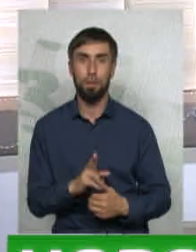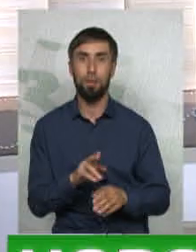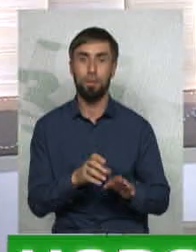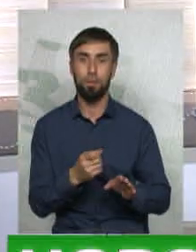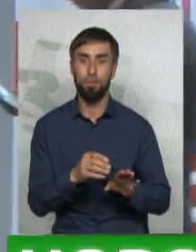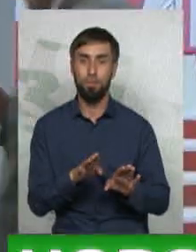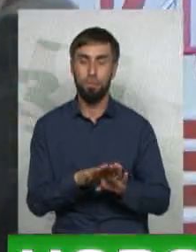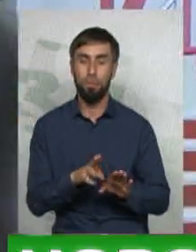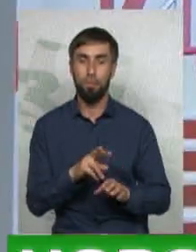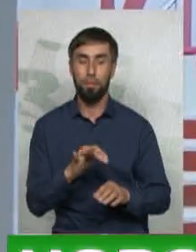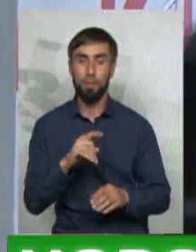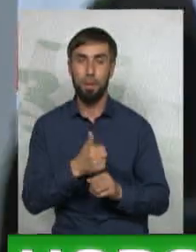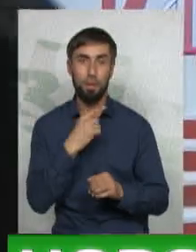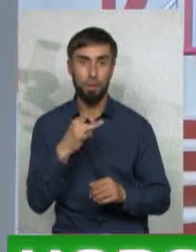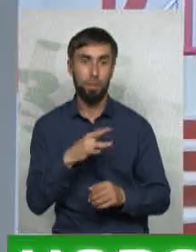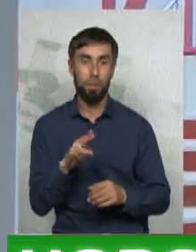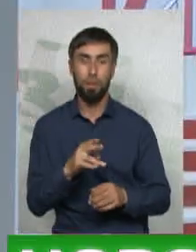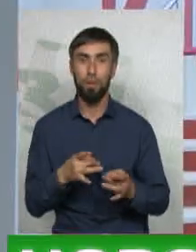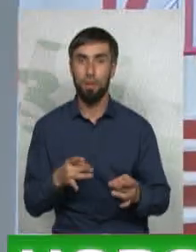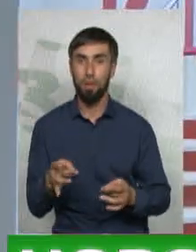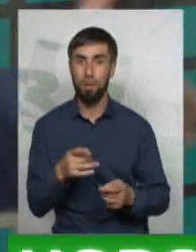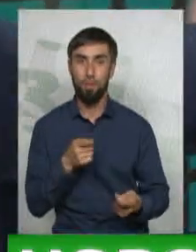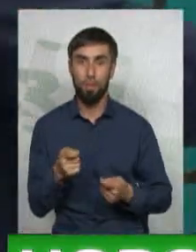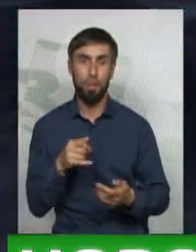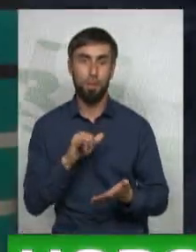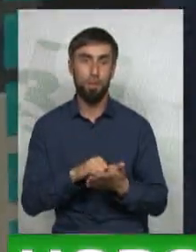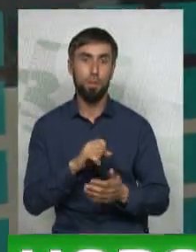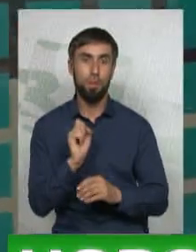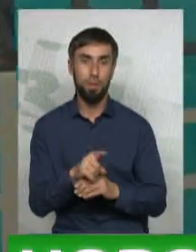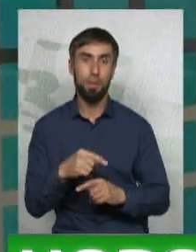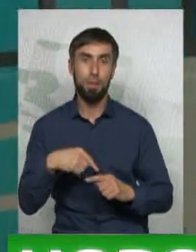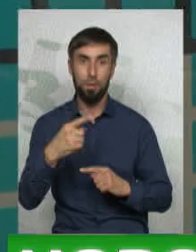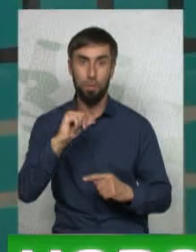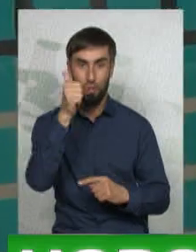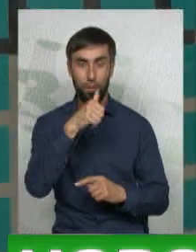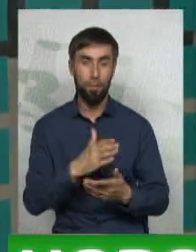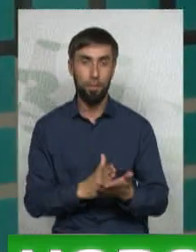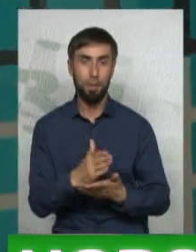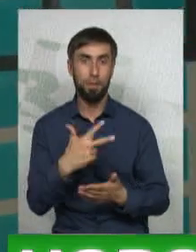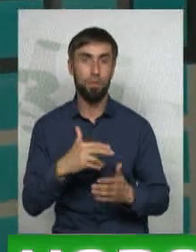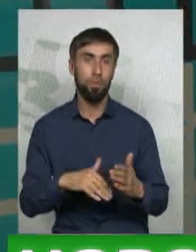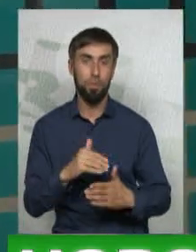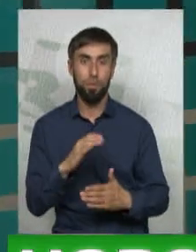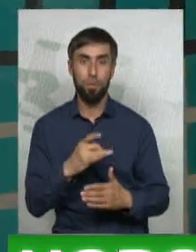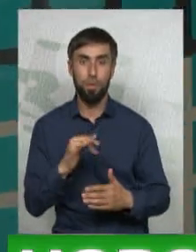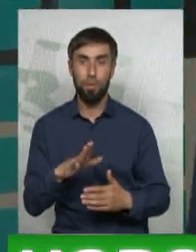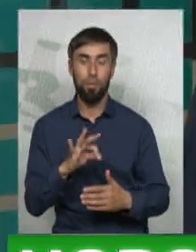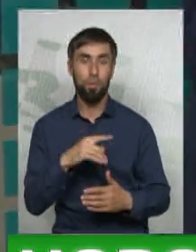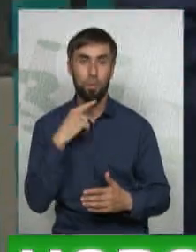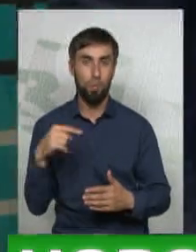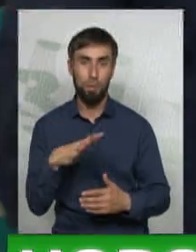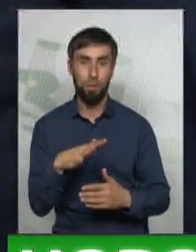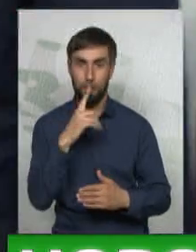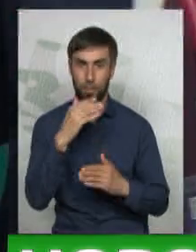креативный кластер. Глава Ингушетии перед региональным правительством ставит задачу в следующем году выйти в 30-ку лучших субъектов по стране.